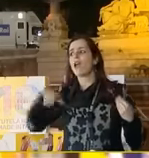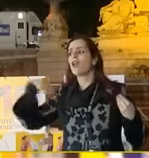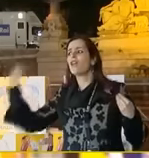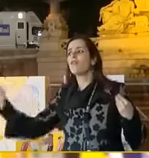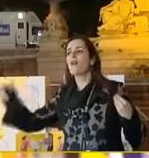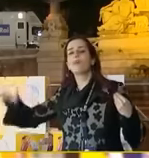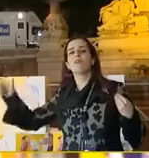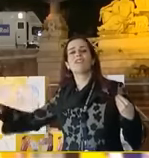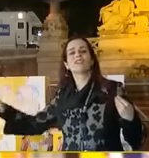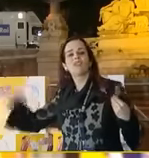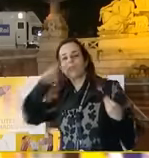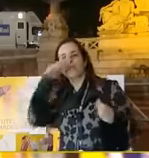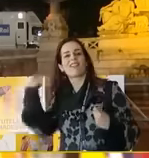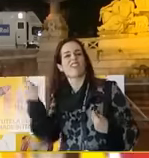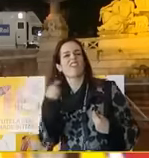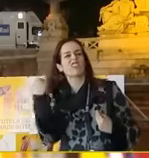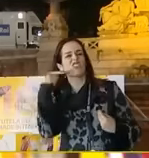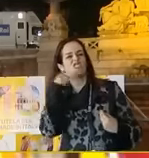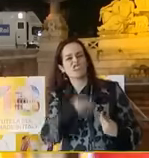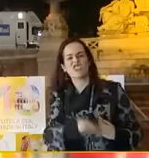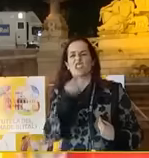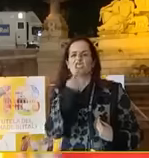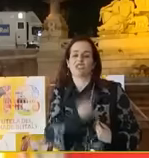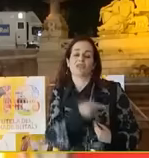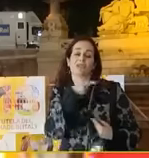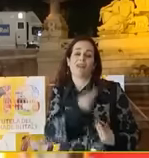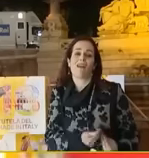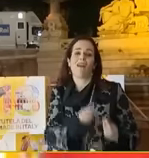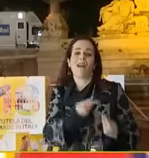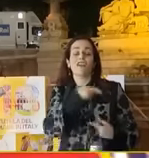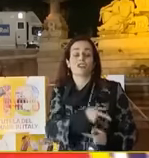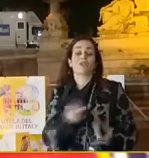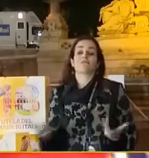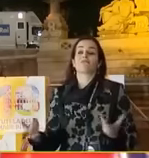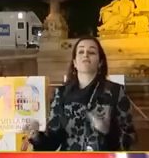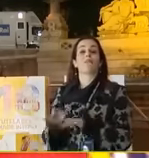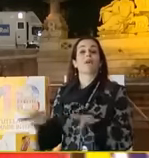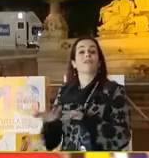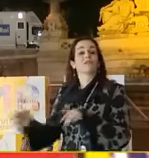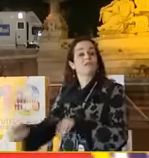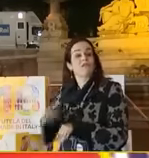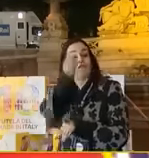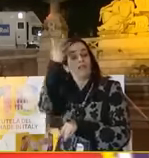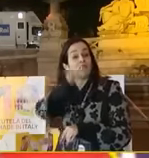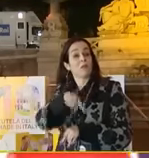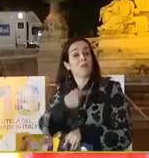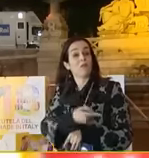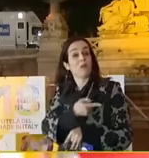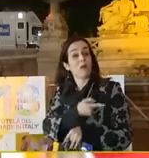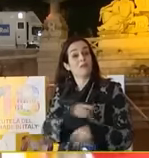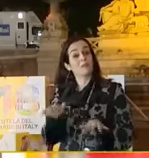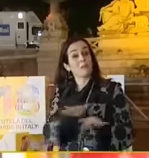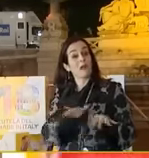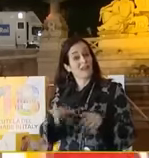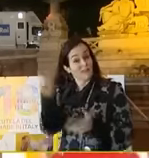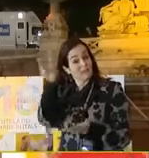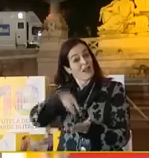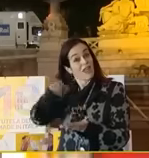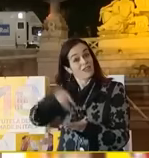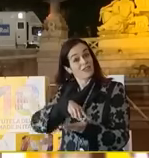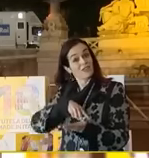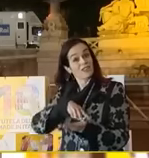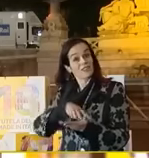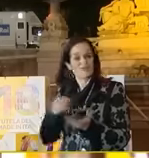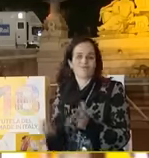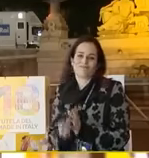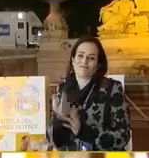deridevano, che lo schernivano, che gli dicevano: certo, dopo la macchina per scrivere farà anche quella per leggere forse. Non gli prestavano